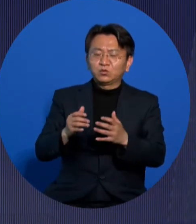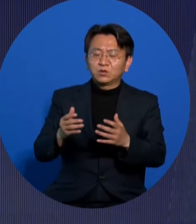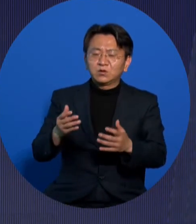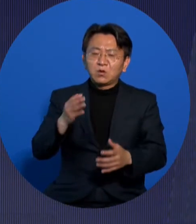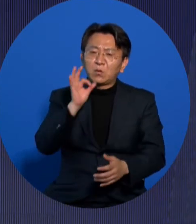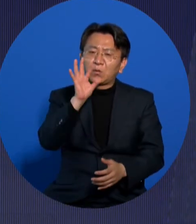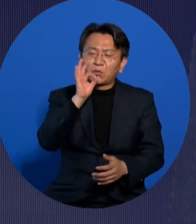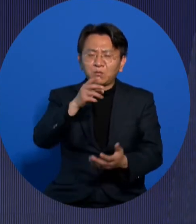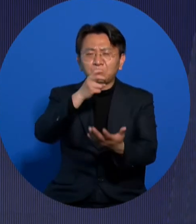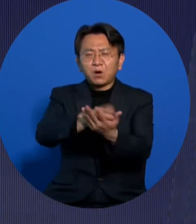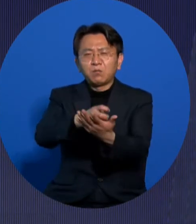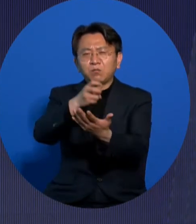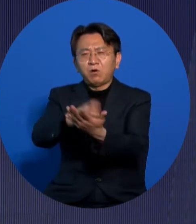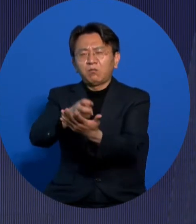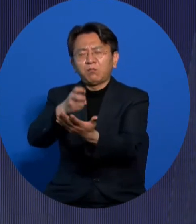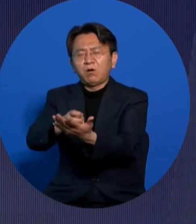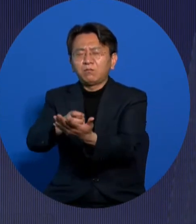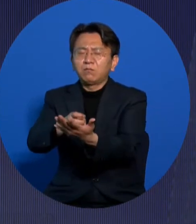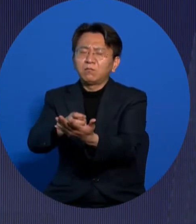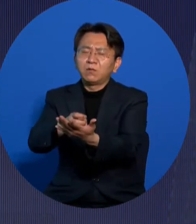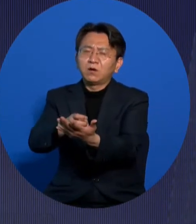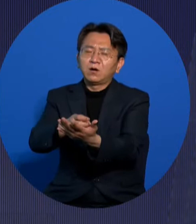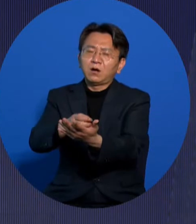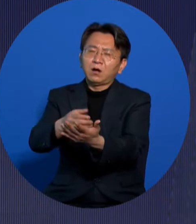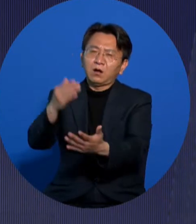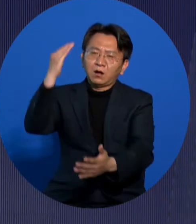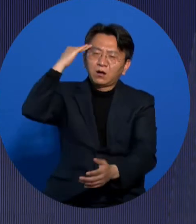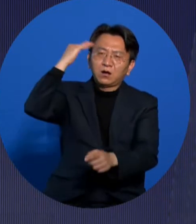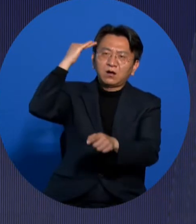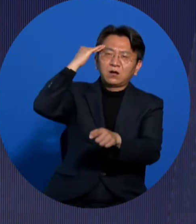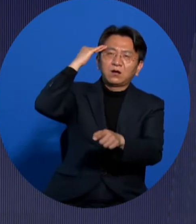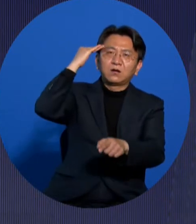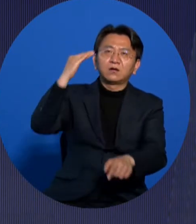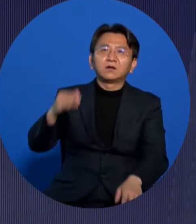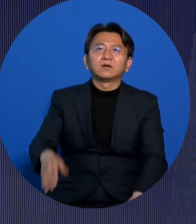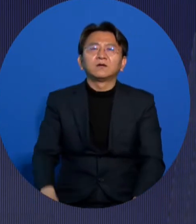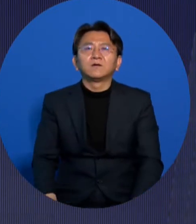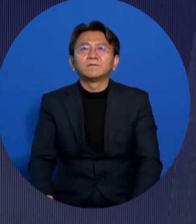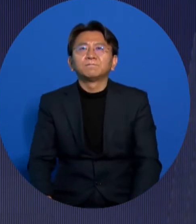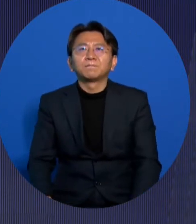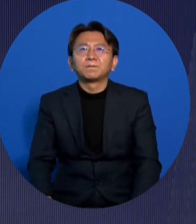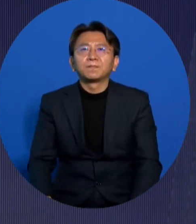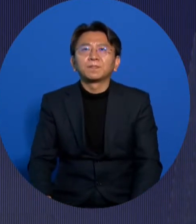법과 제도들이 떡하니 뒷받침하고 있기 때문입니다.